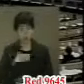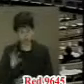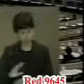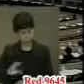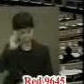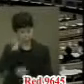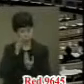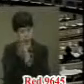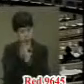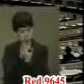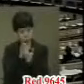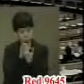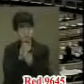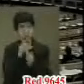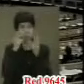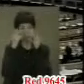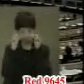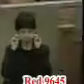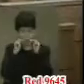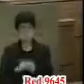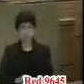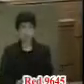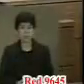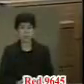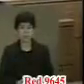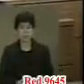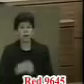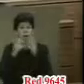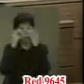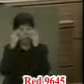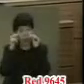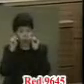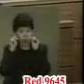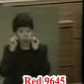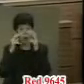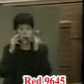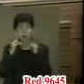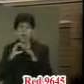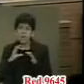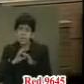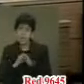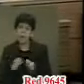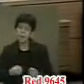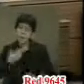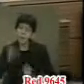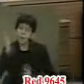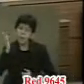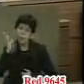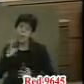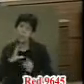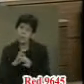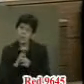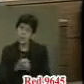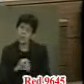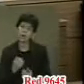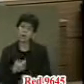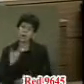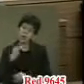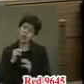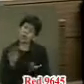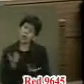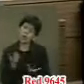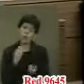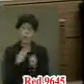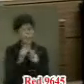ประท้วงท่านนายกครับเพราะวันนี้ท่านนายกขอเปิดให้มีการอภิปรายให้มาฟังสมาชิกแห่งสภาแ